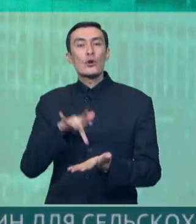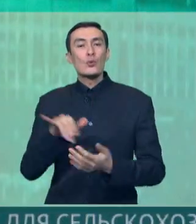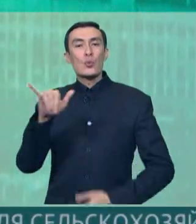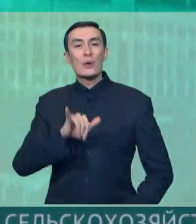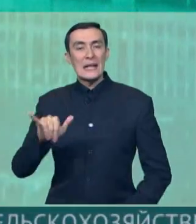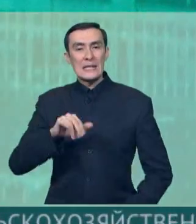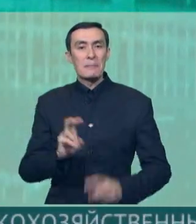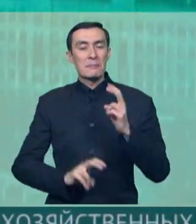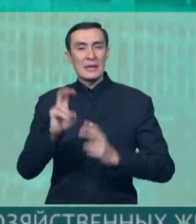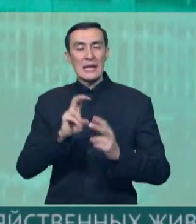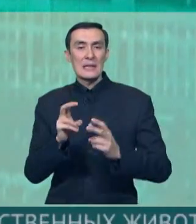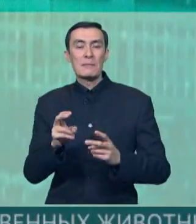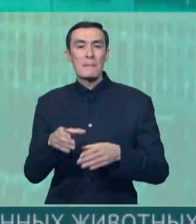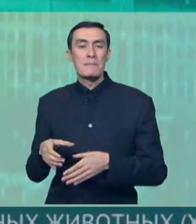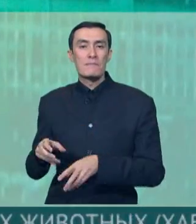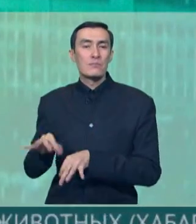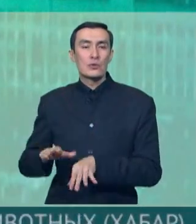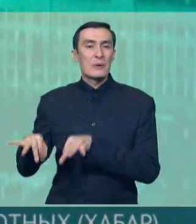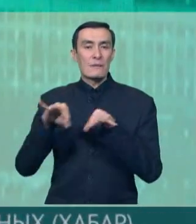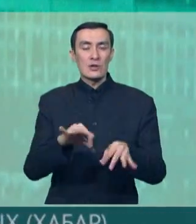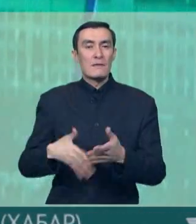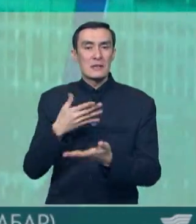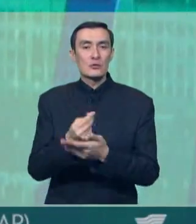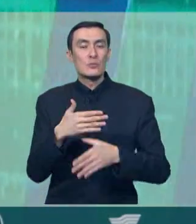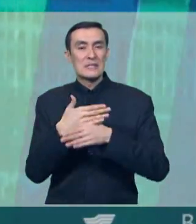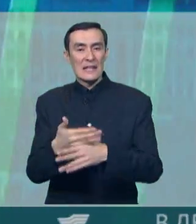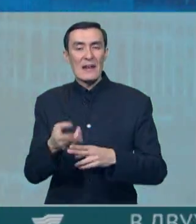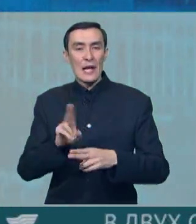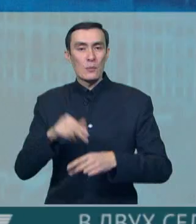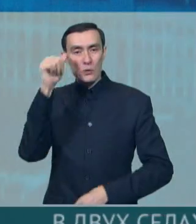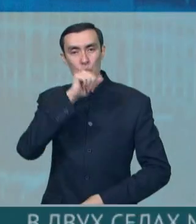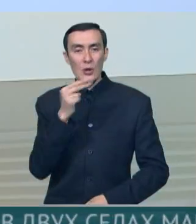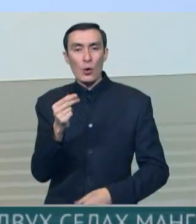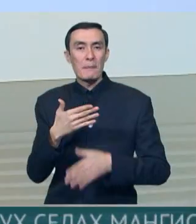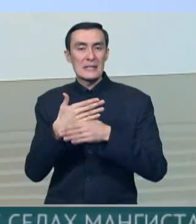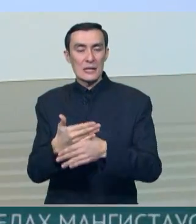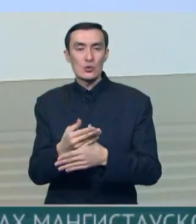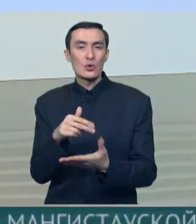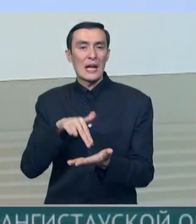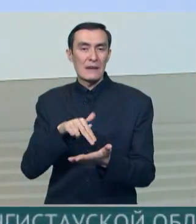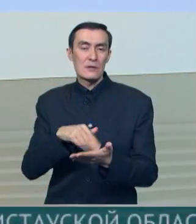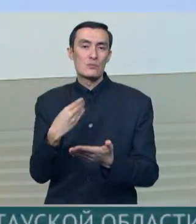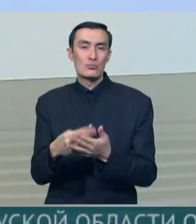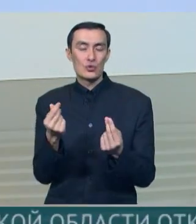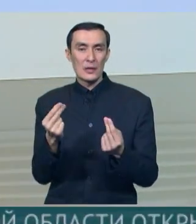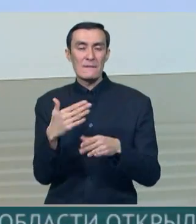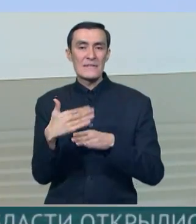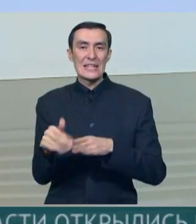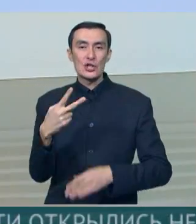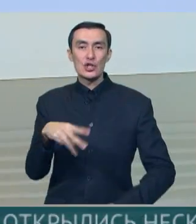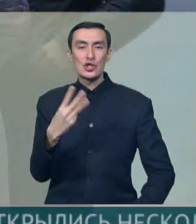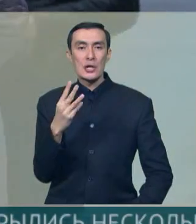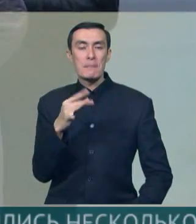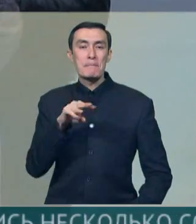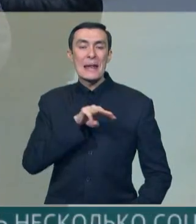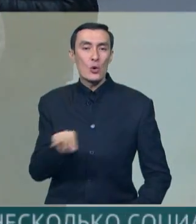В Уральске предприятиям-перевозчикам снова начнут выплачивать субсидии. В этом году на компенсацию тарифа из местного бюджета выделили